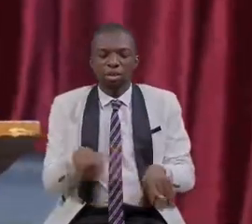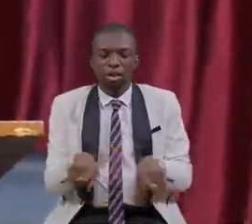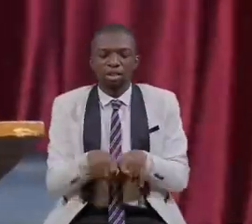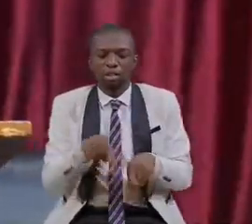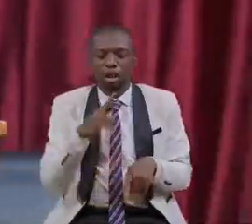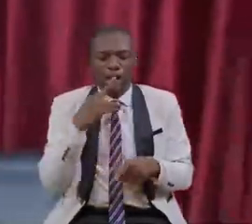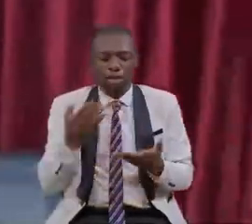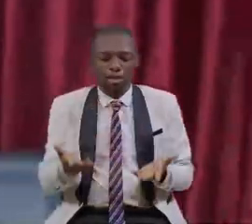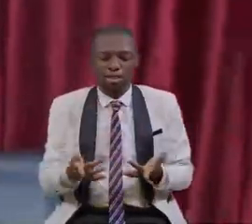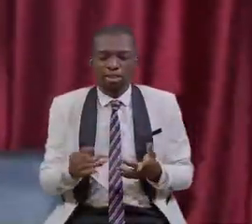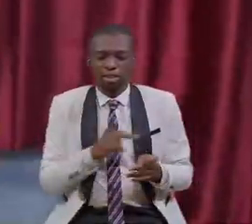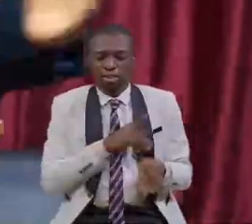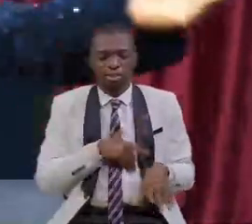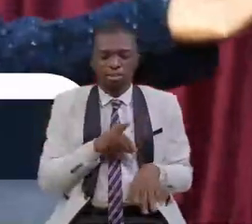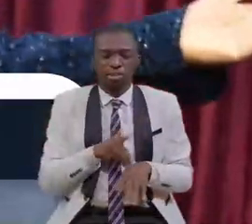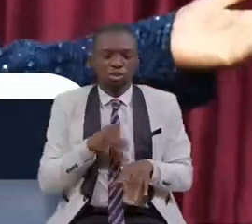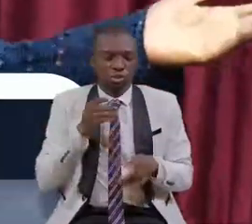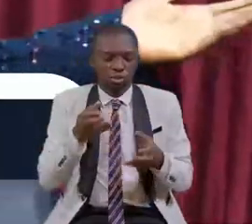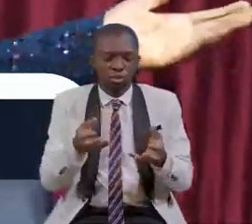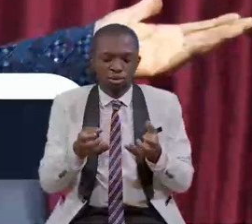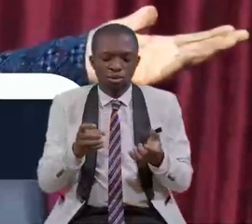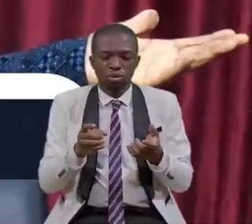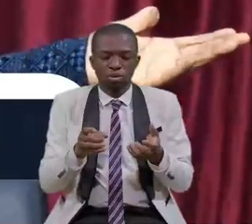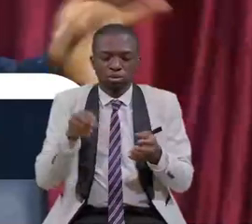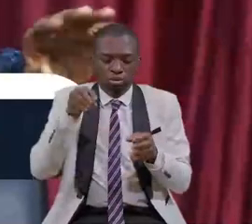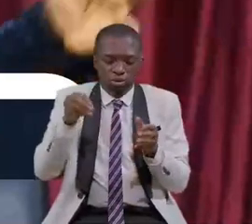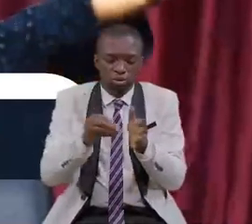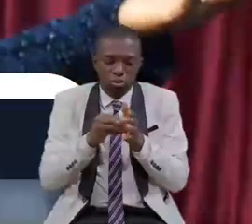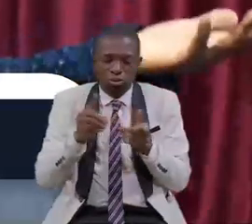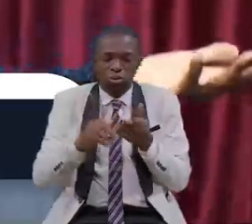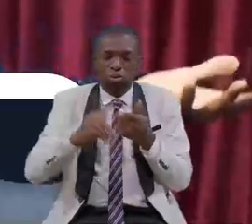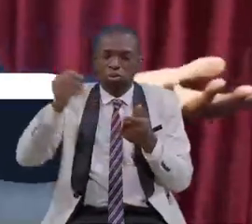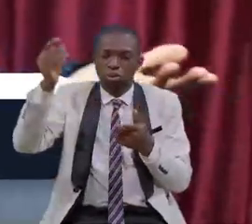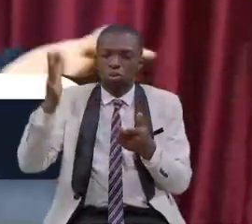Seigneur. Numéro 3, il y a le royaume éternel.